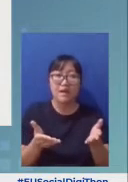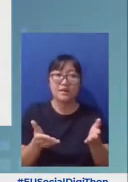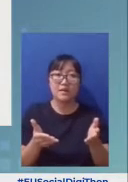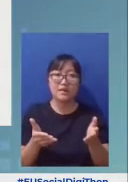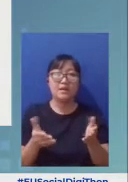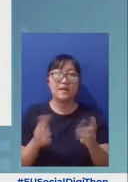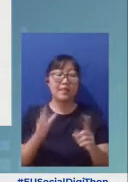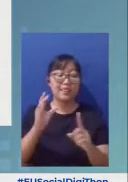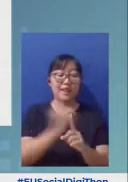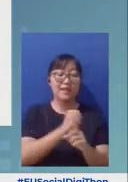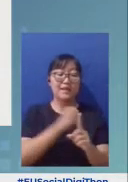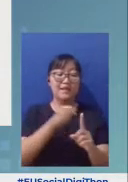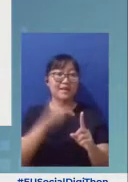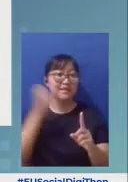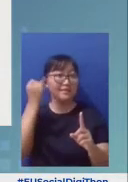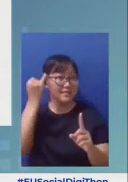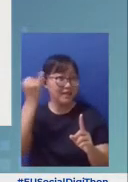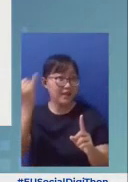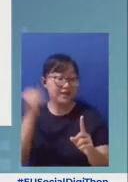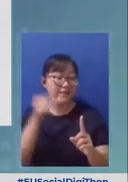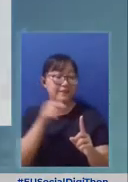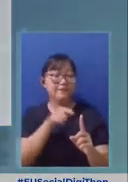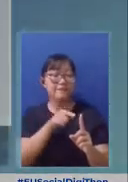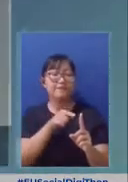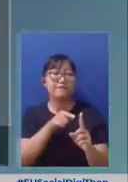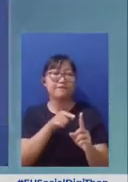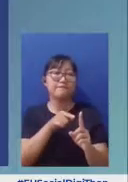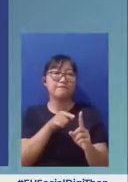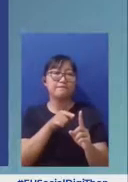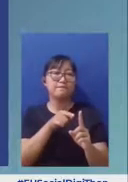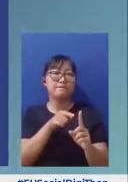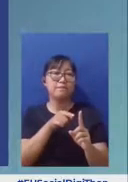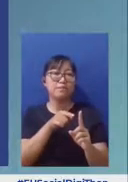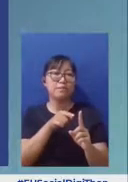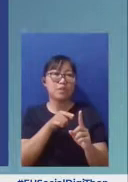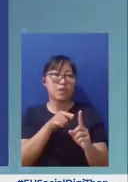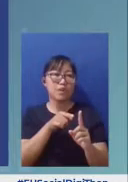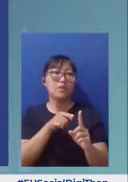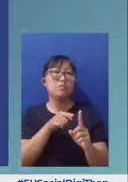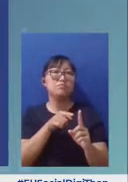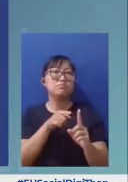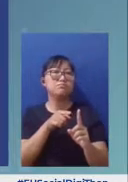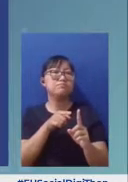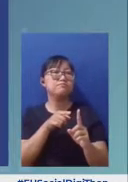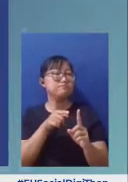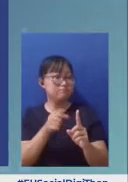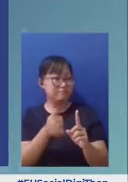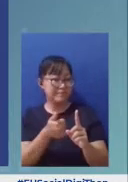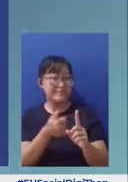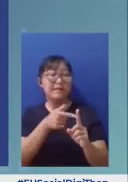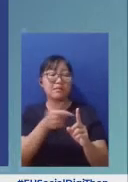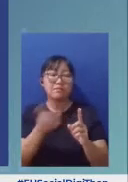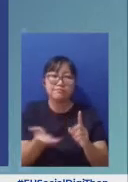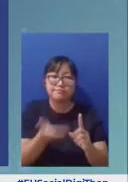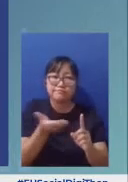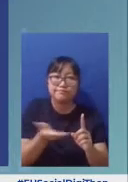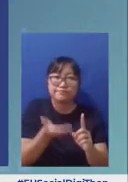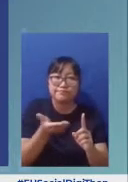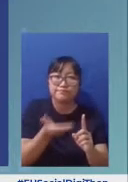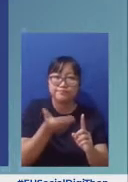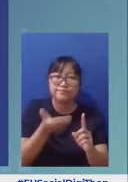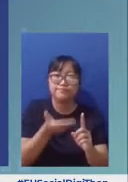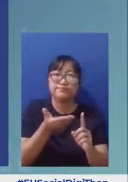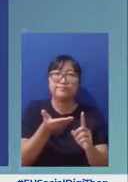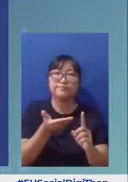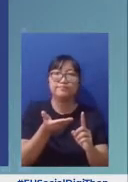atau dari inisiatif itu nanti memang bisa diberdayakan. Kemudian juga